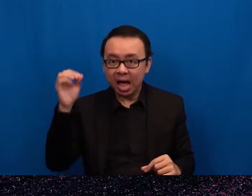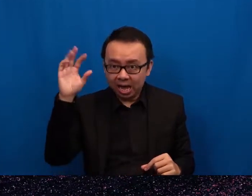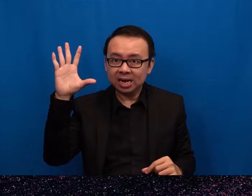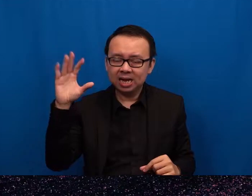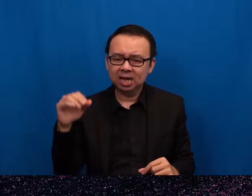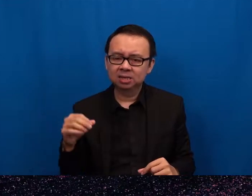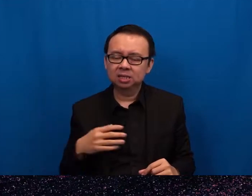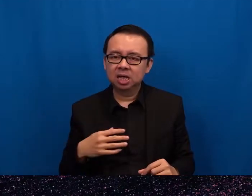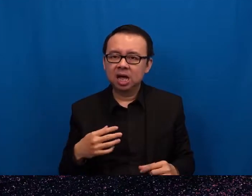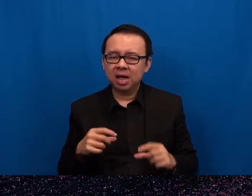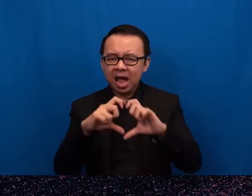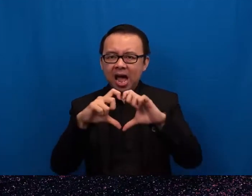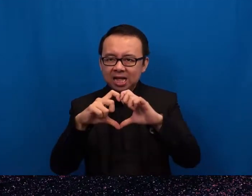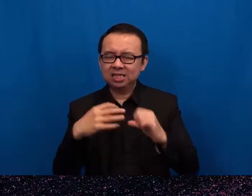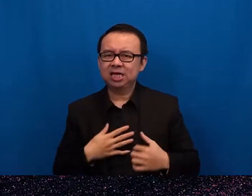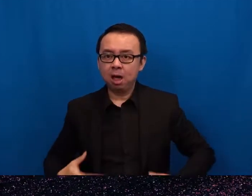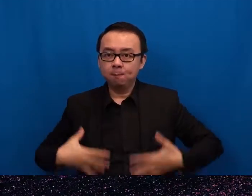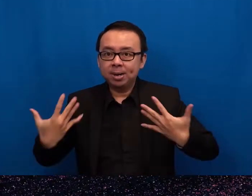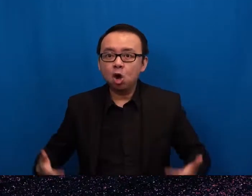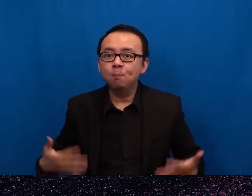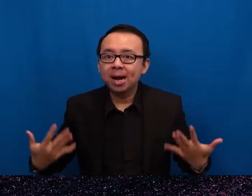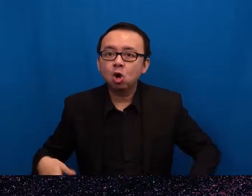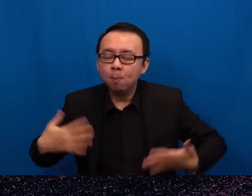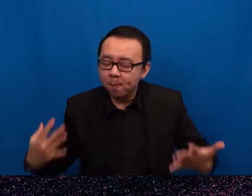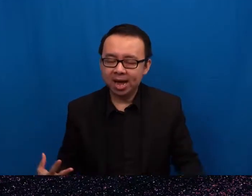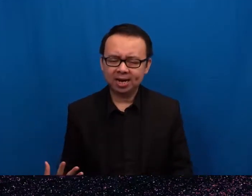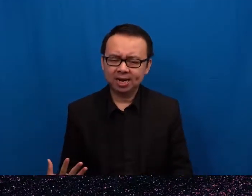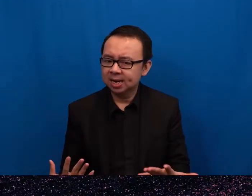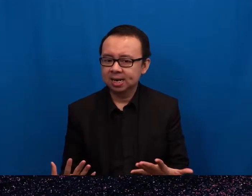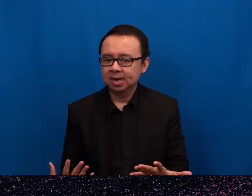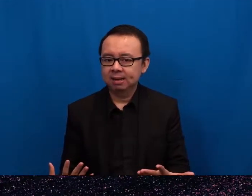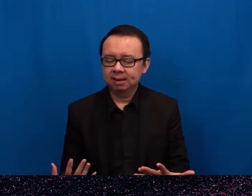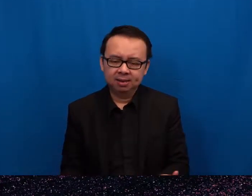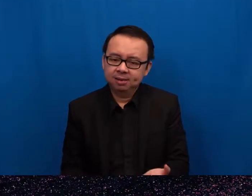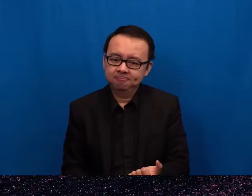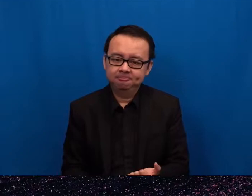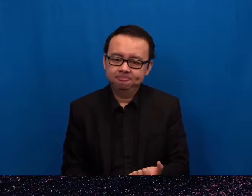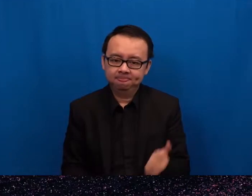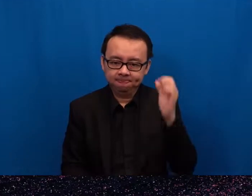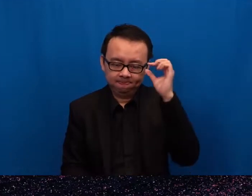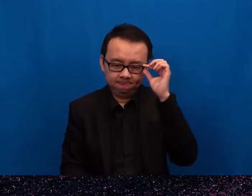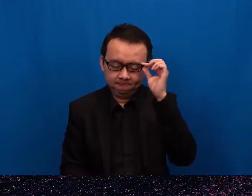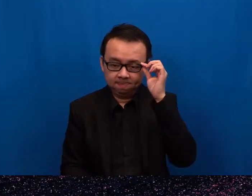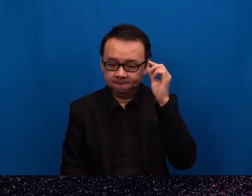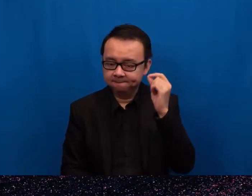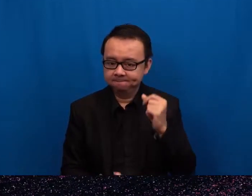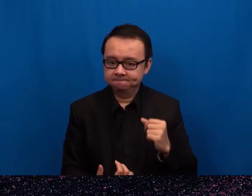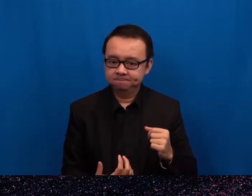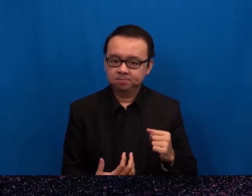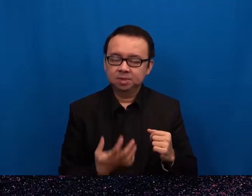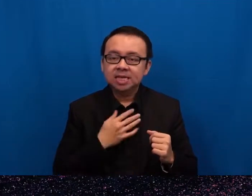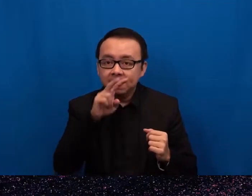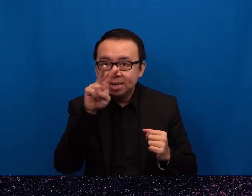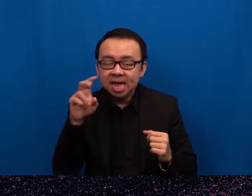saya lihat lawatan Tuhan. Waktu itu saya ingat saya melihat seorang orang Indonesia sih. Ya, ibu-ibu setengah baya gitu